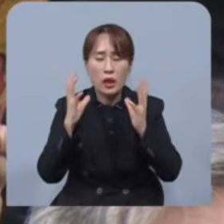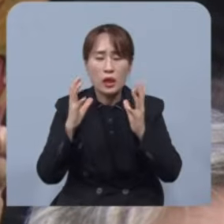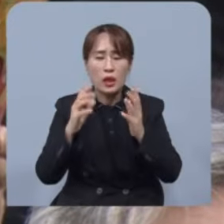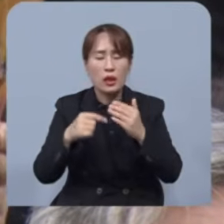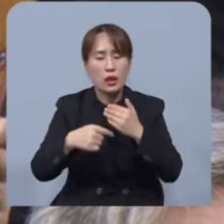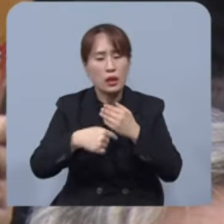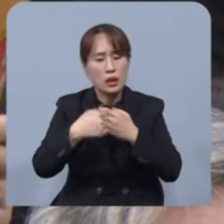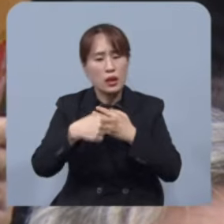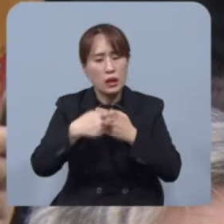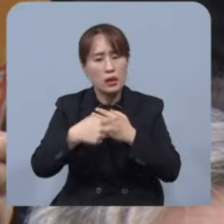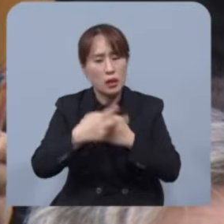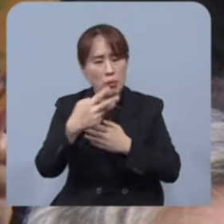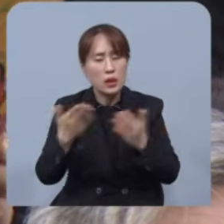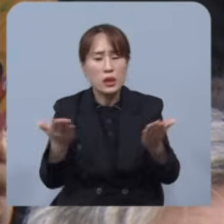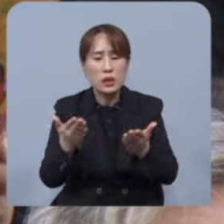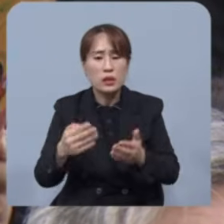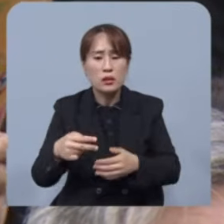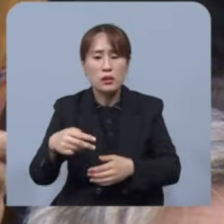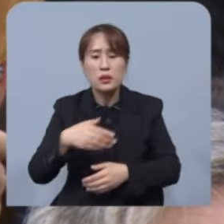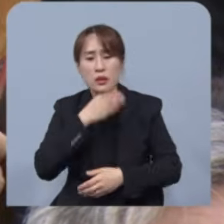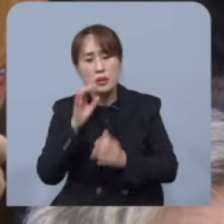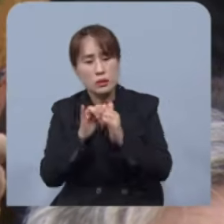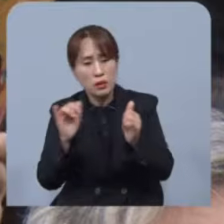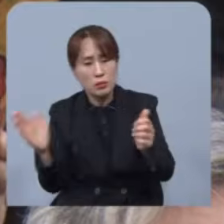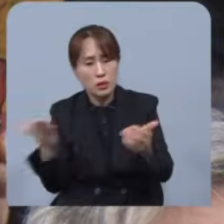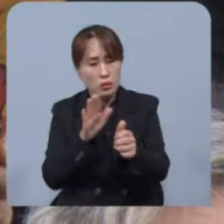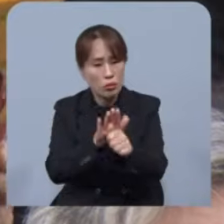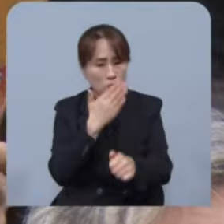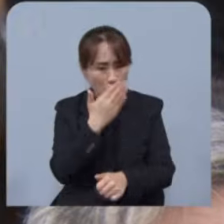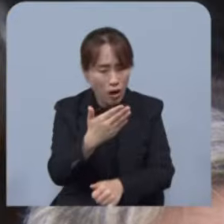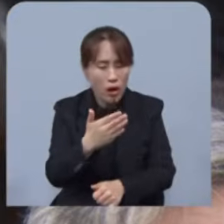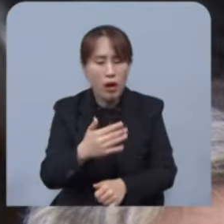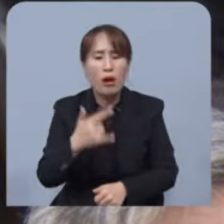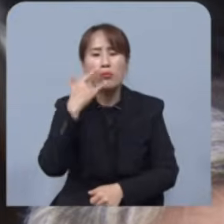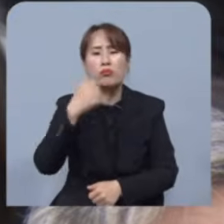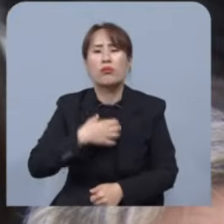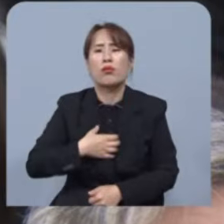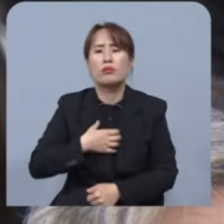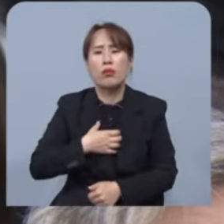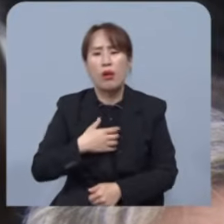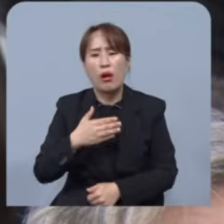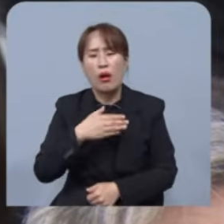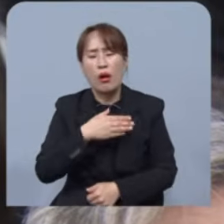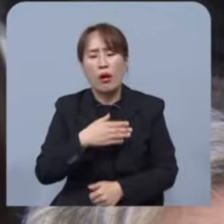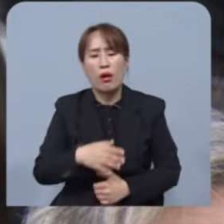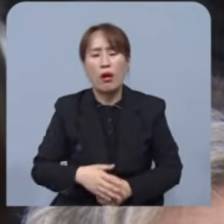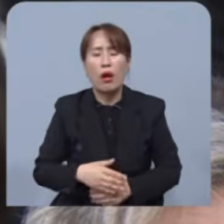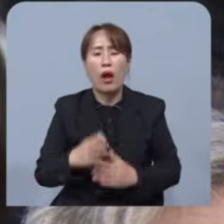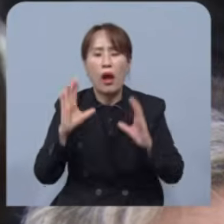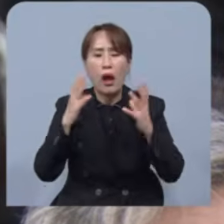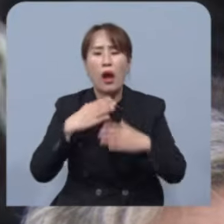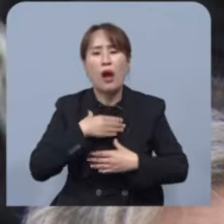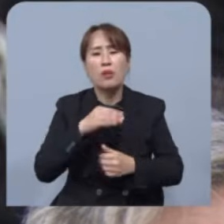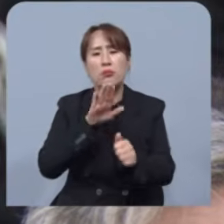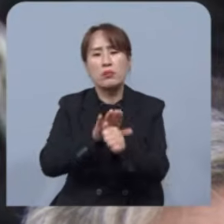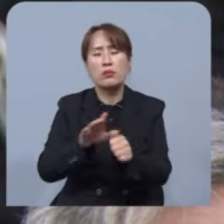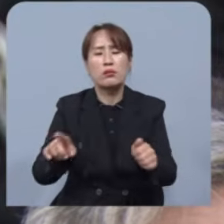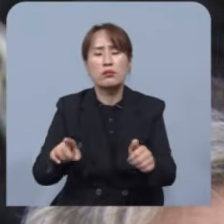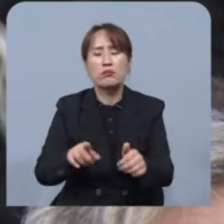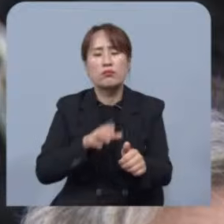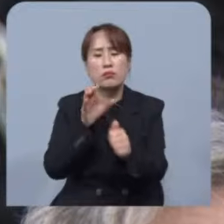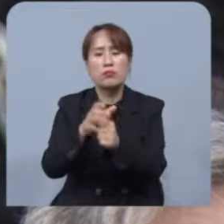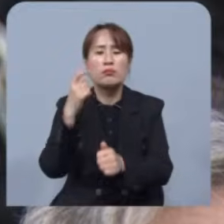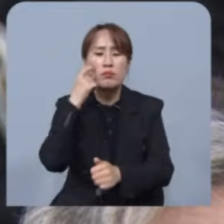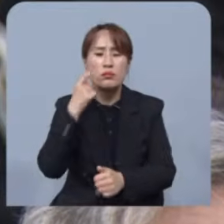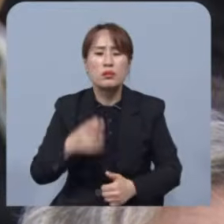남자아이를 케어하는 일입니다. 시니어분께 적합한 일일까요? 부모들 불안합니다. 아이를 안전하게 믿고 맡길 수